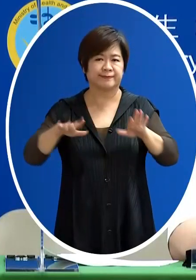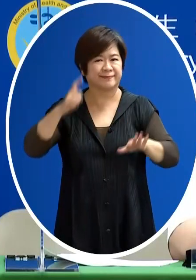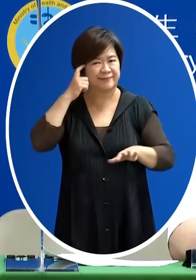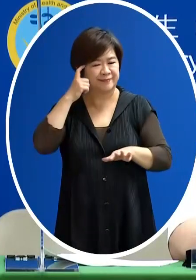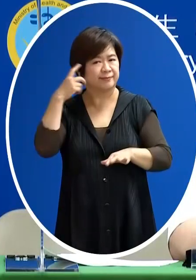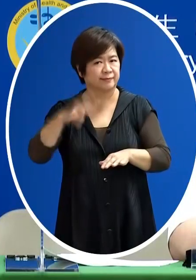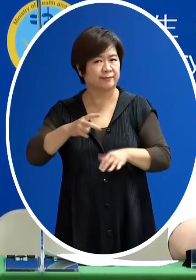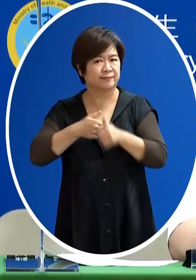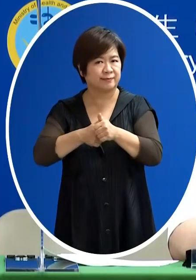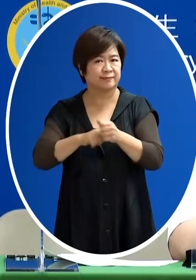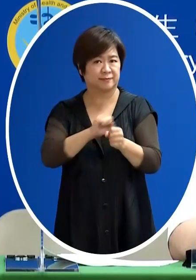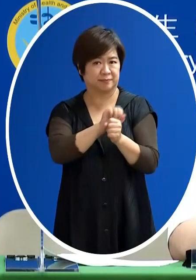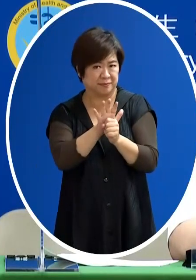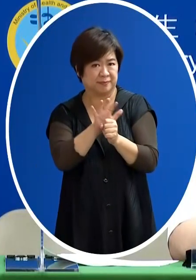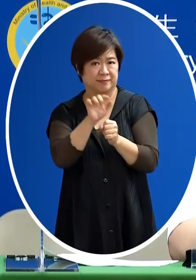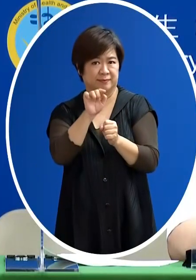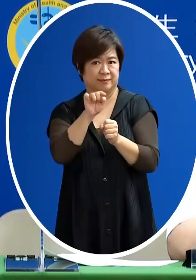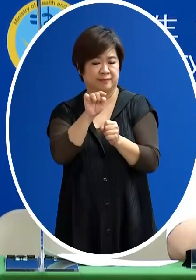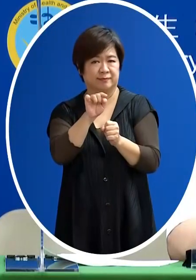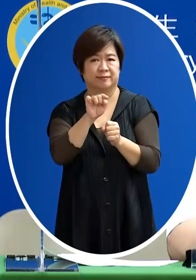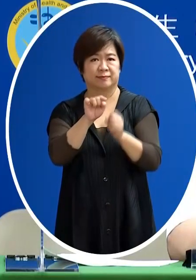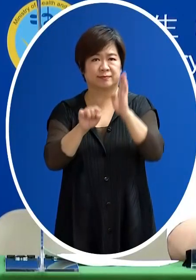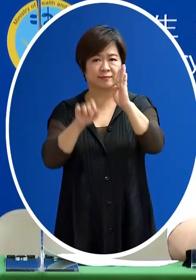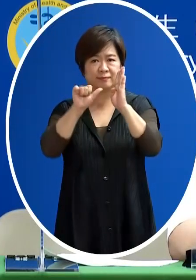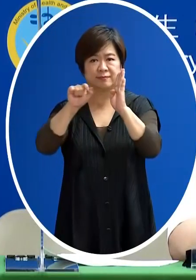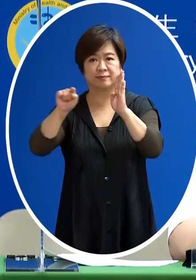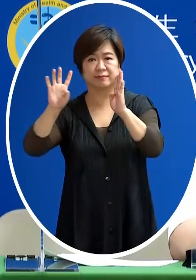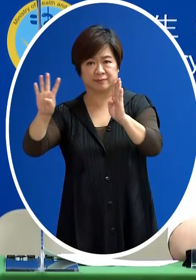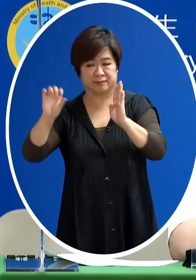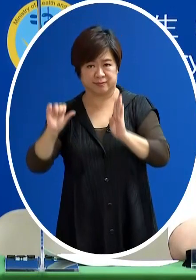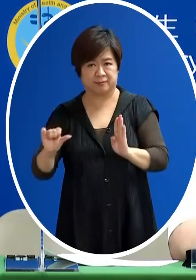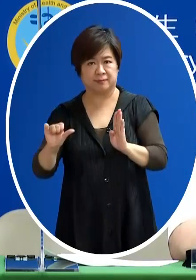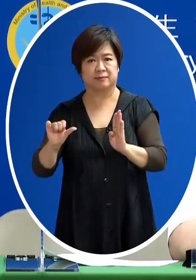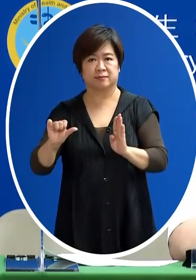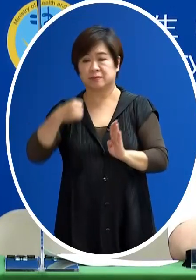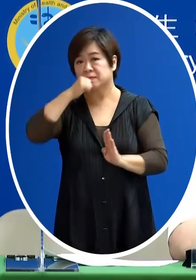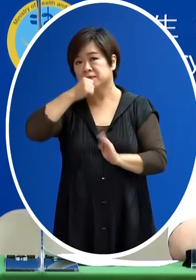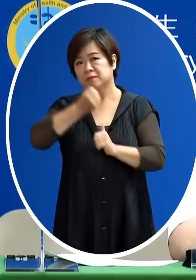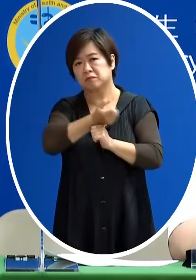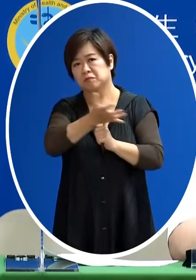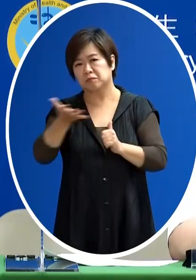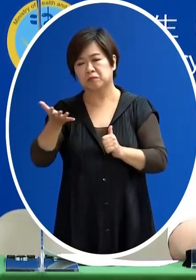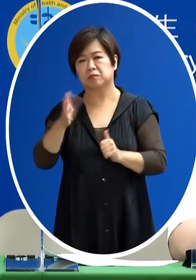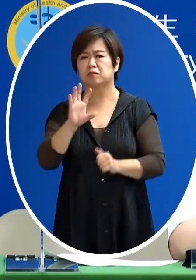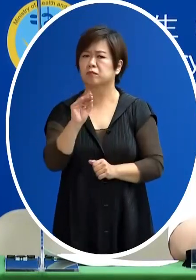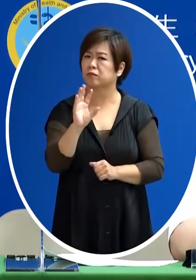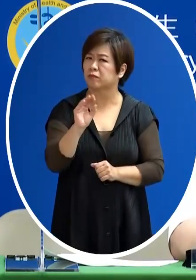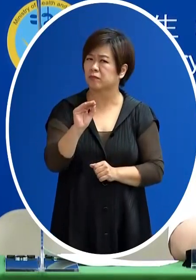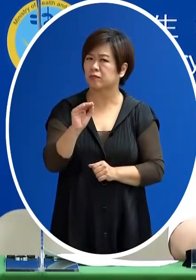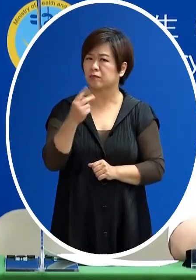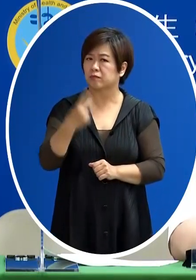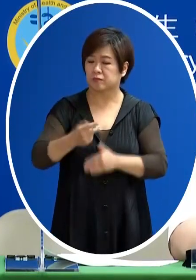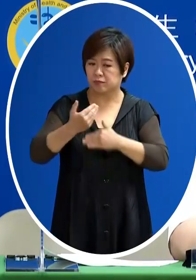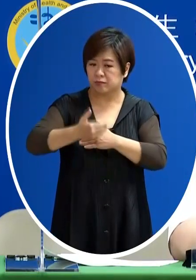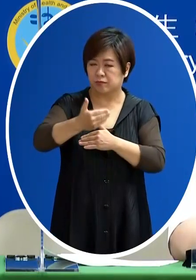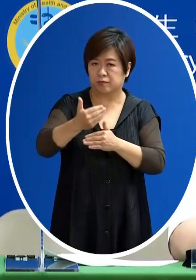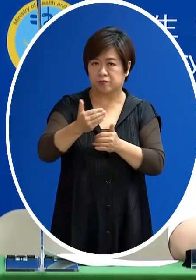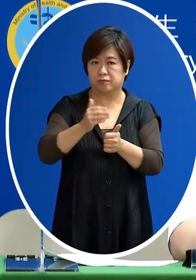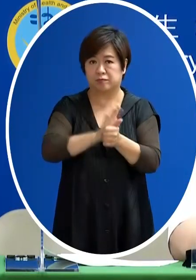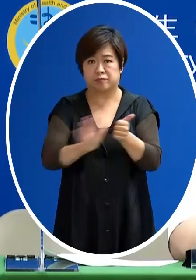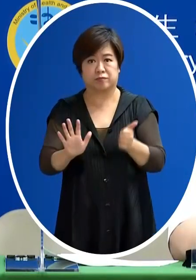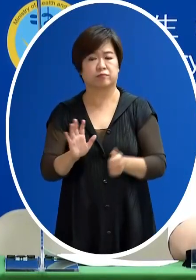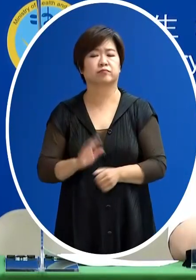观察这个 Omicron BA.4、BA.5在本土这边哈入侵跟后续的一些影响状况